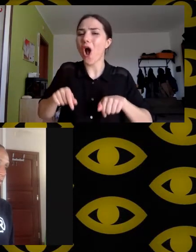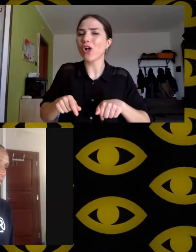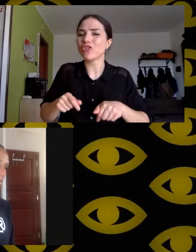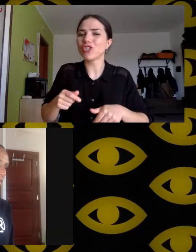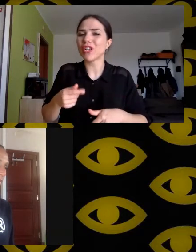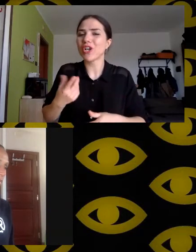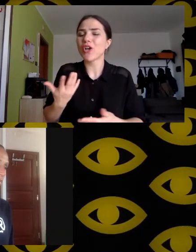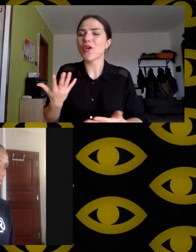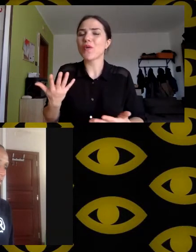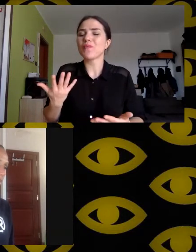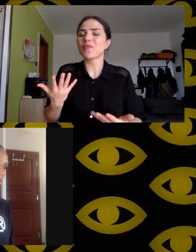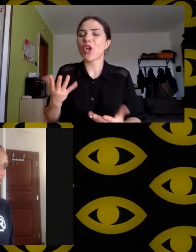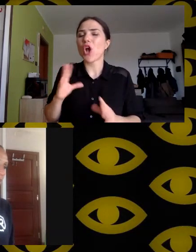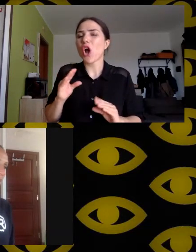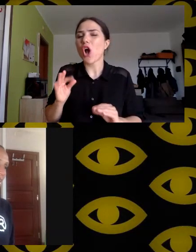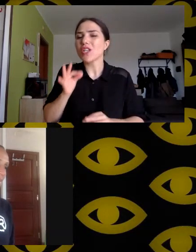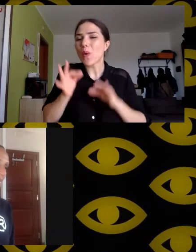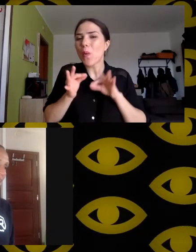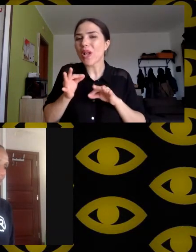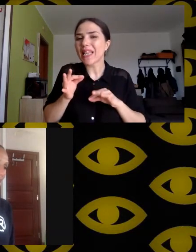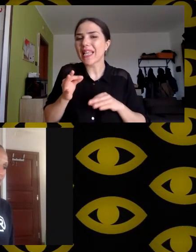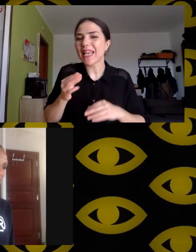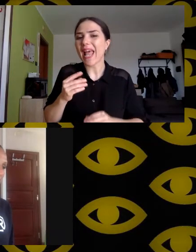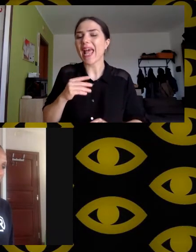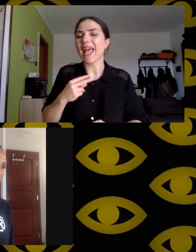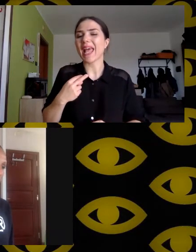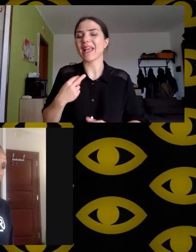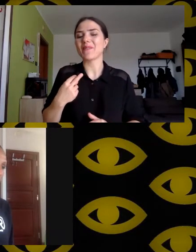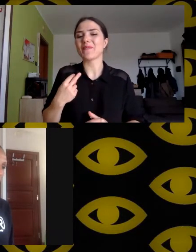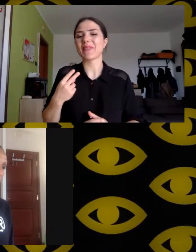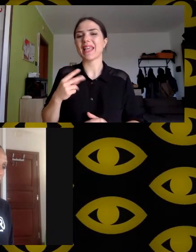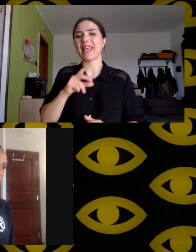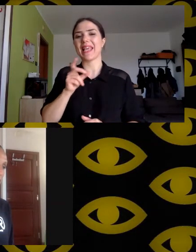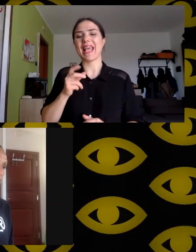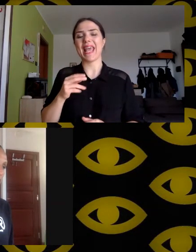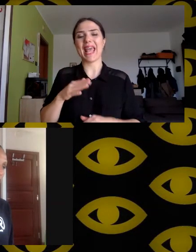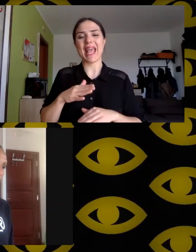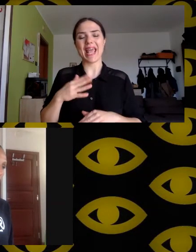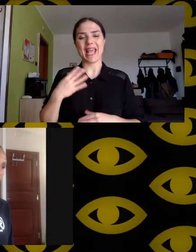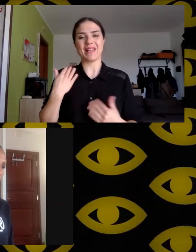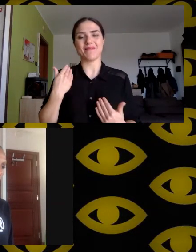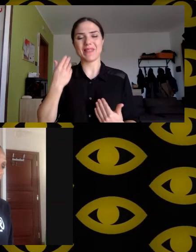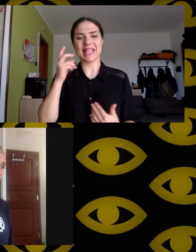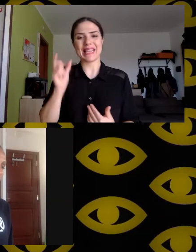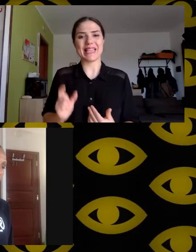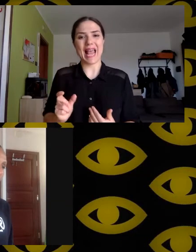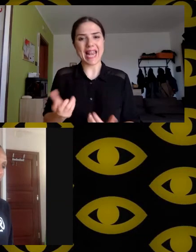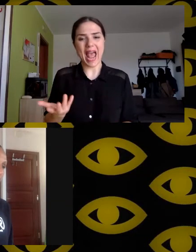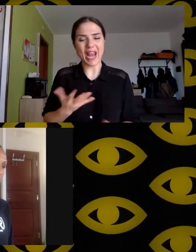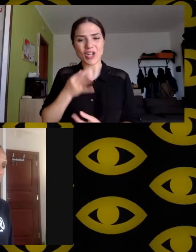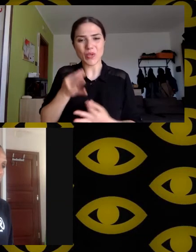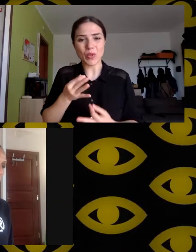essere italiana. Ma guarda, per me essere italiana è un orgoglio che sento